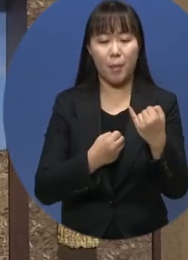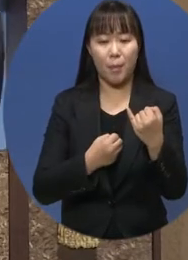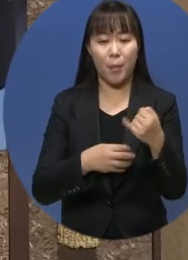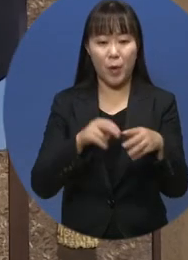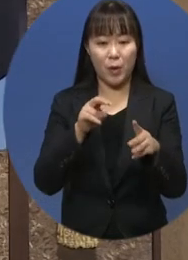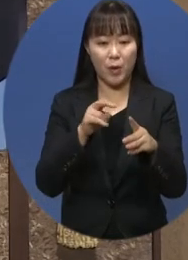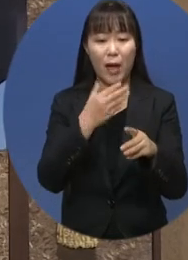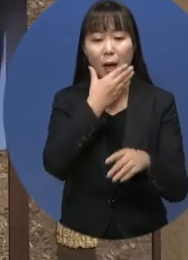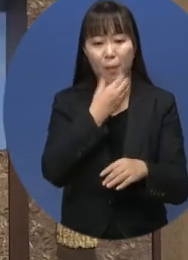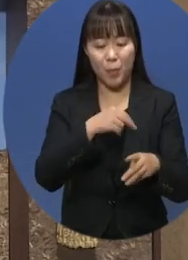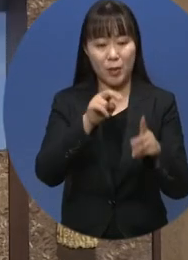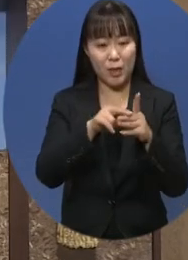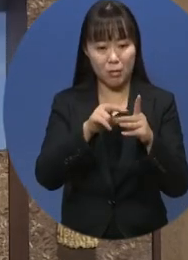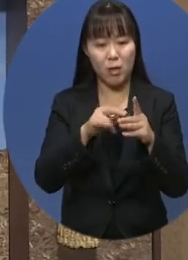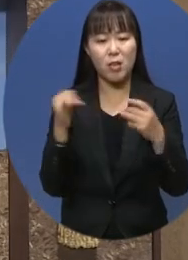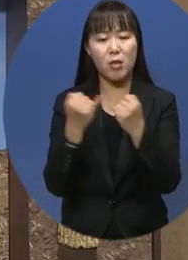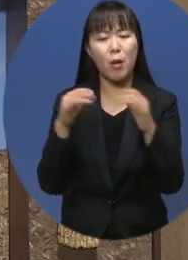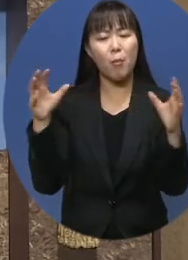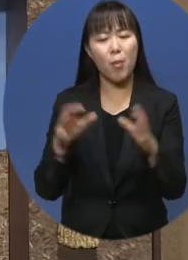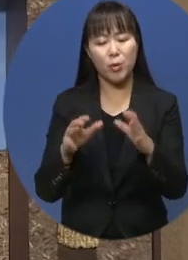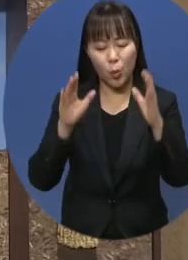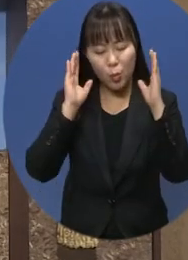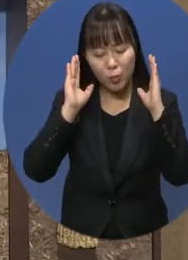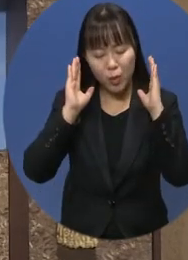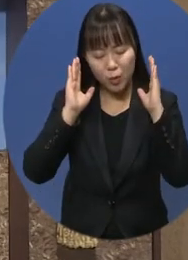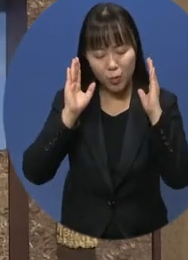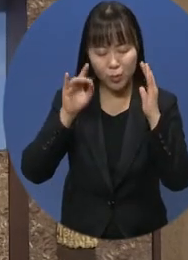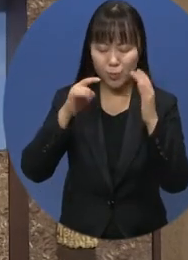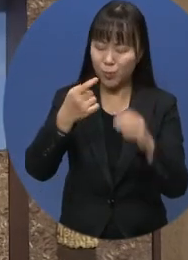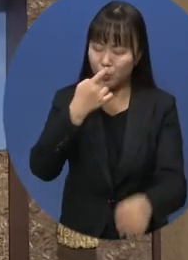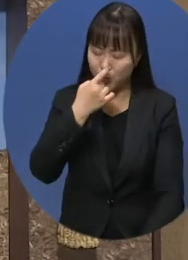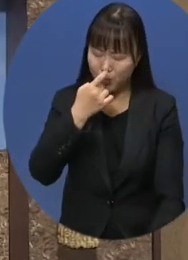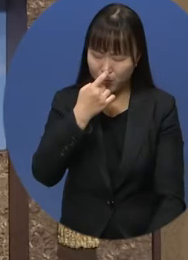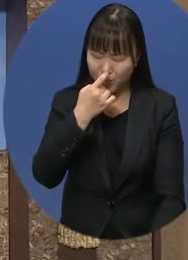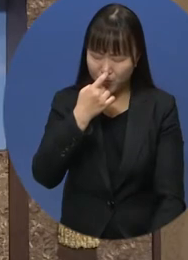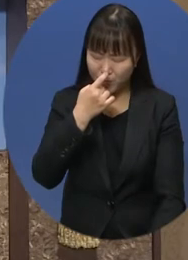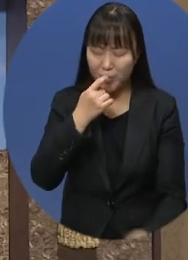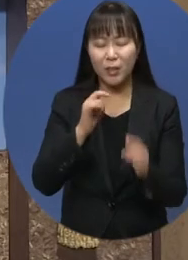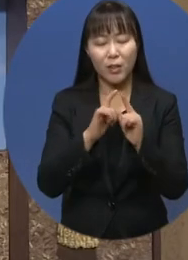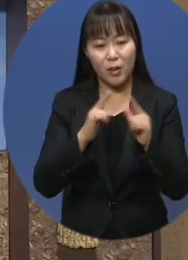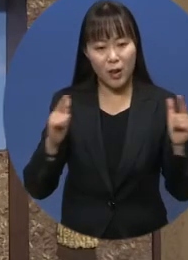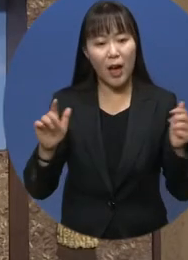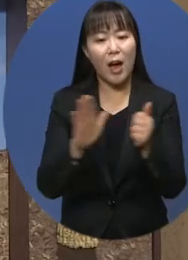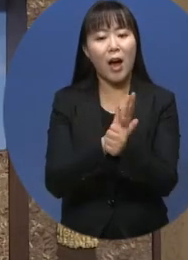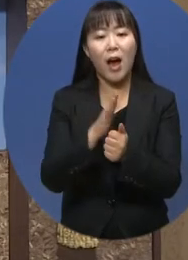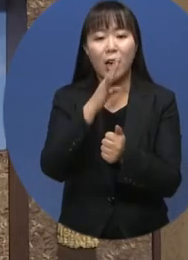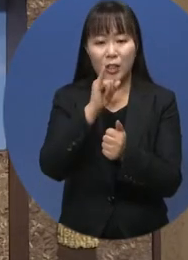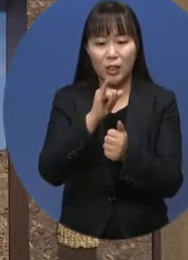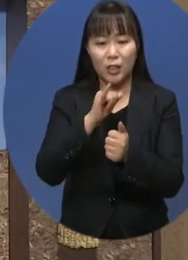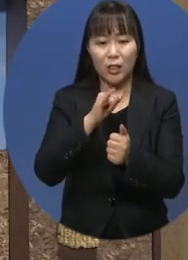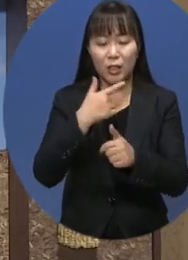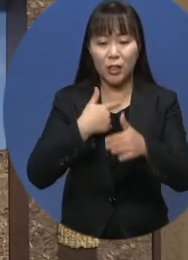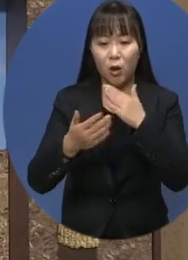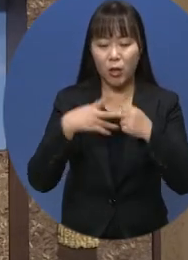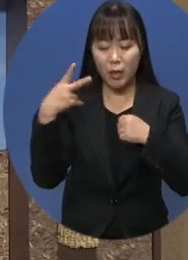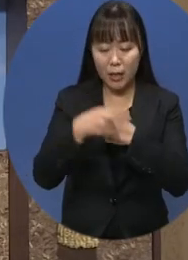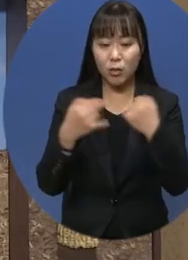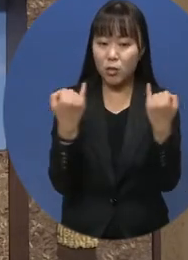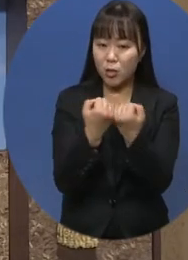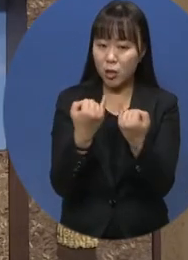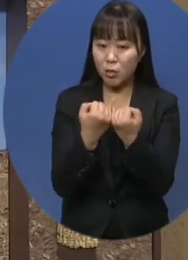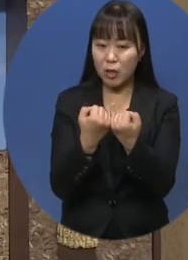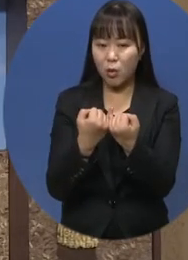그래서 여성들이 모여서 함께 공부하고 교육받고 여러가지 챙길 수 있는 경력단절 여성들도